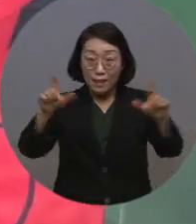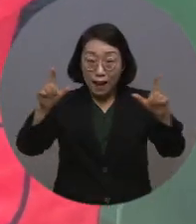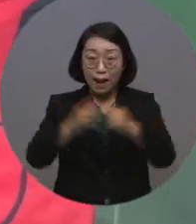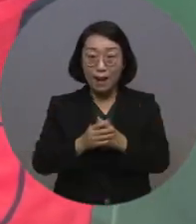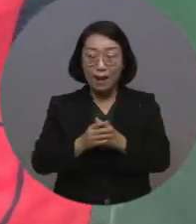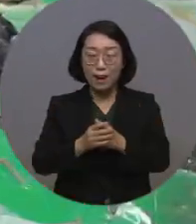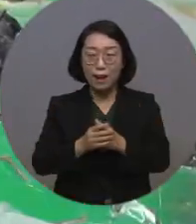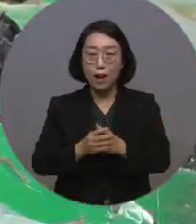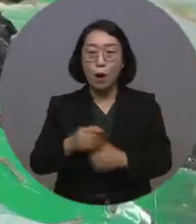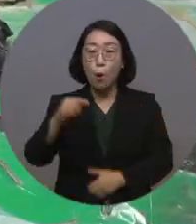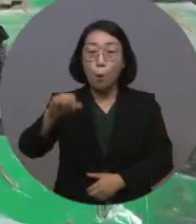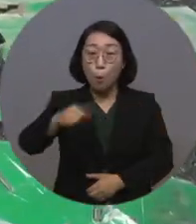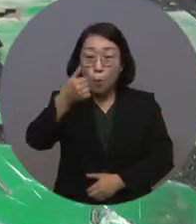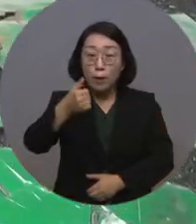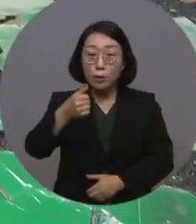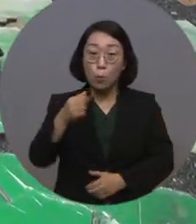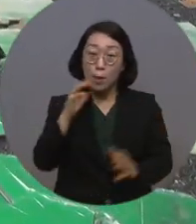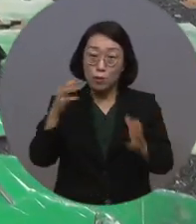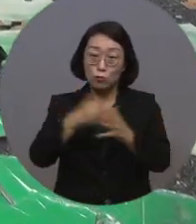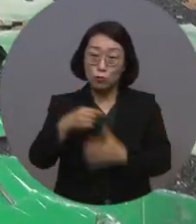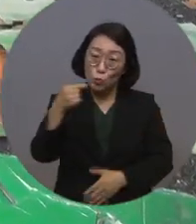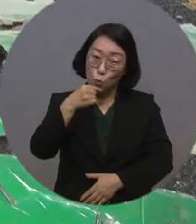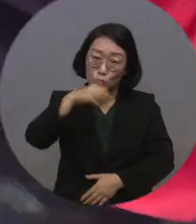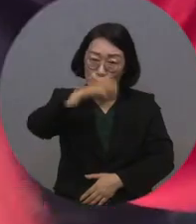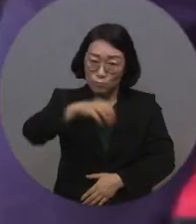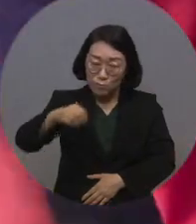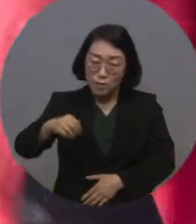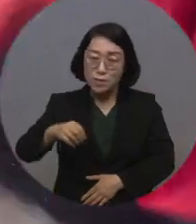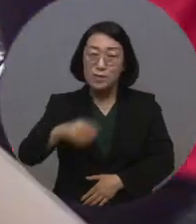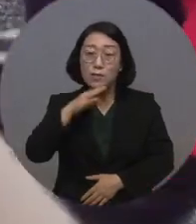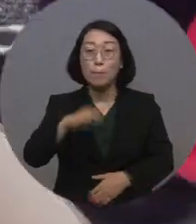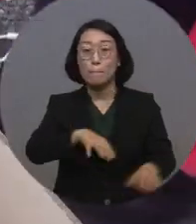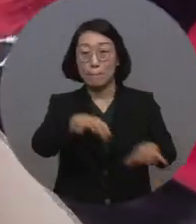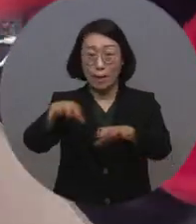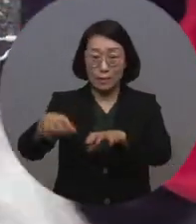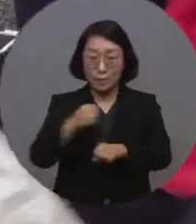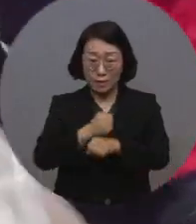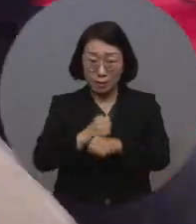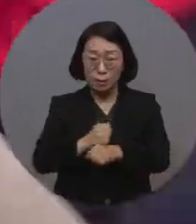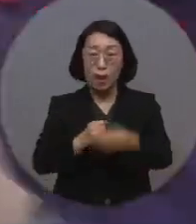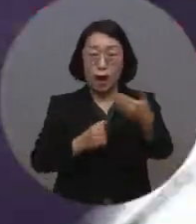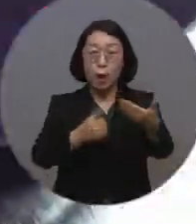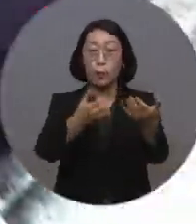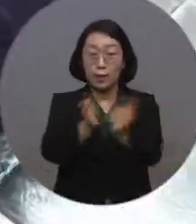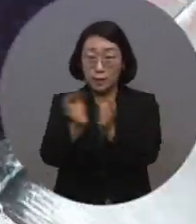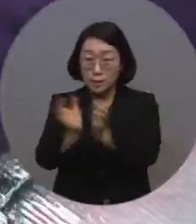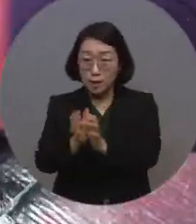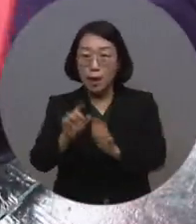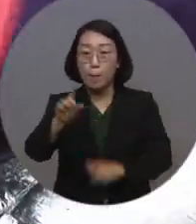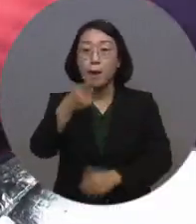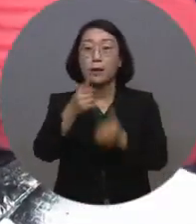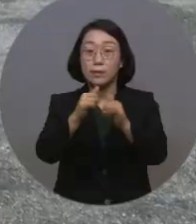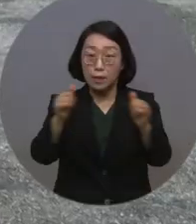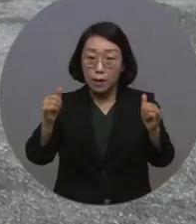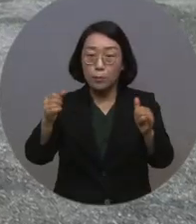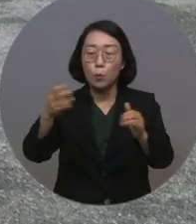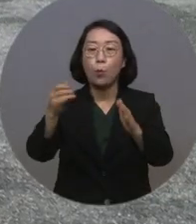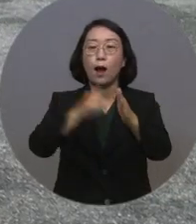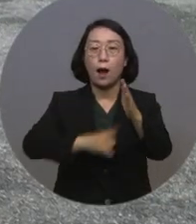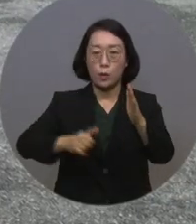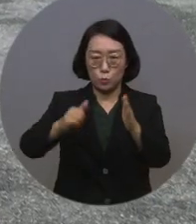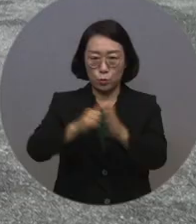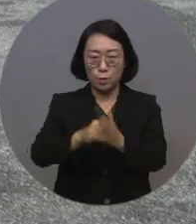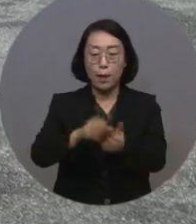봉사자들은 배추 500kg을 직접 절이고 김장해 상이군경지외의 9개 단체 유공자 100여명과 그